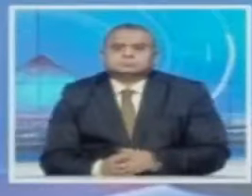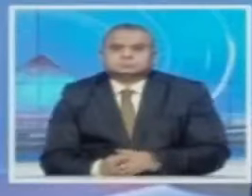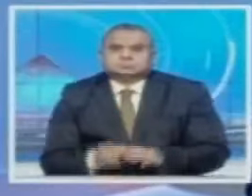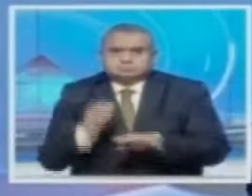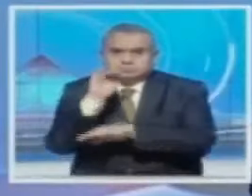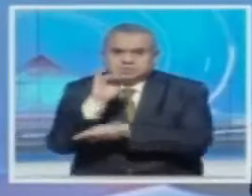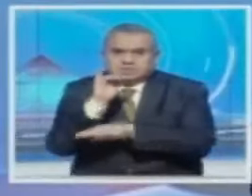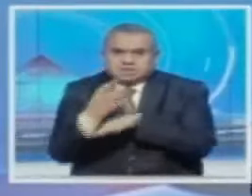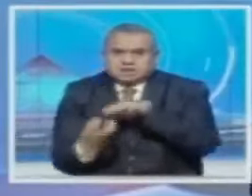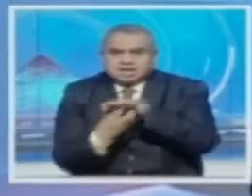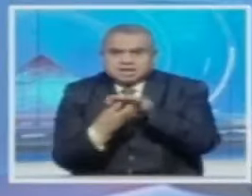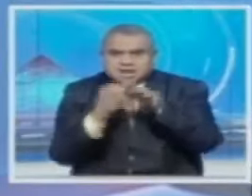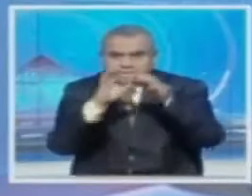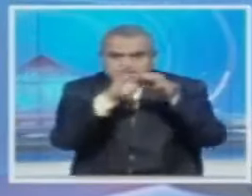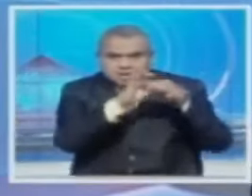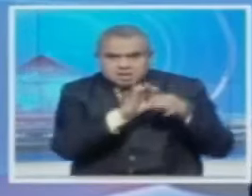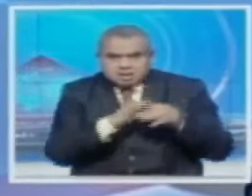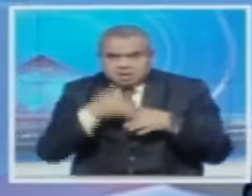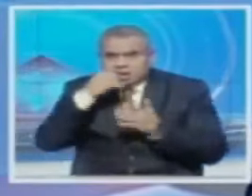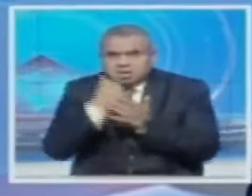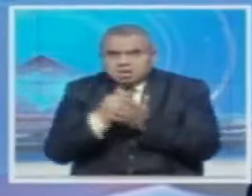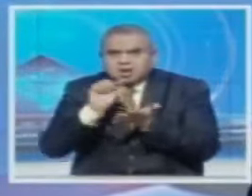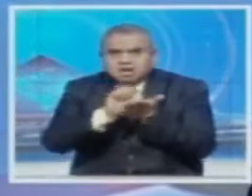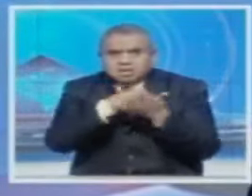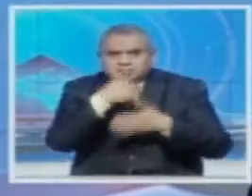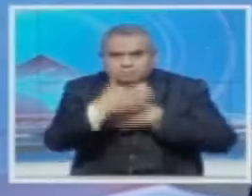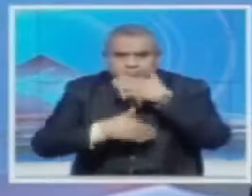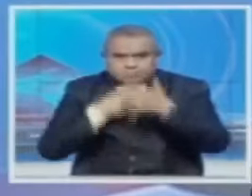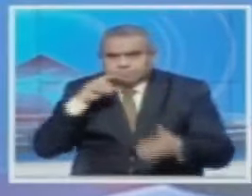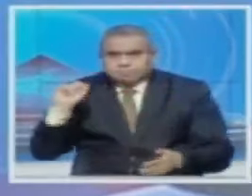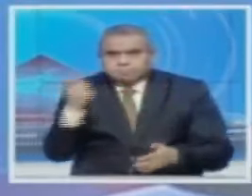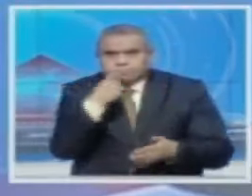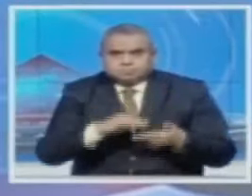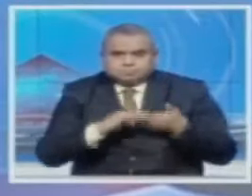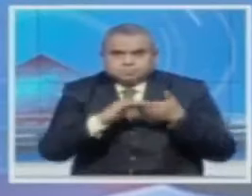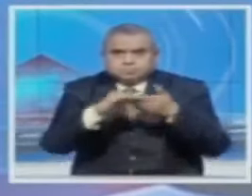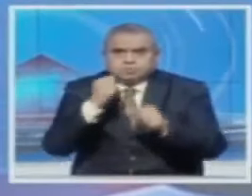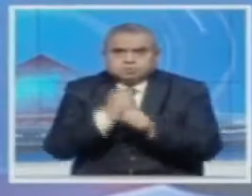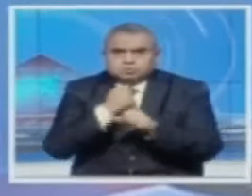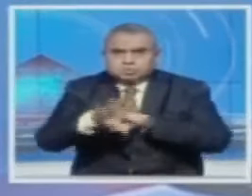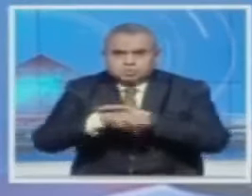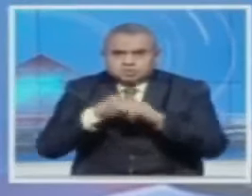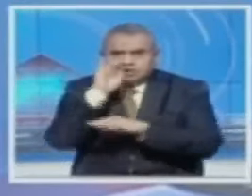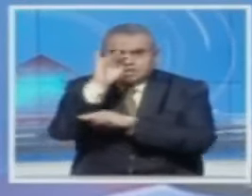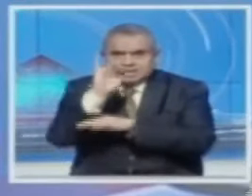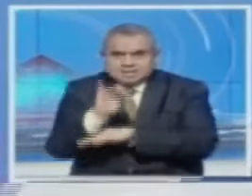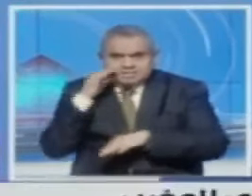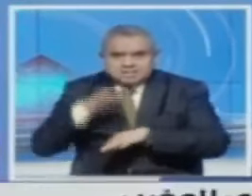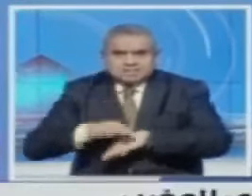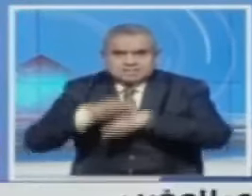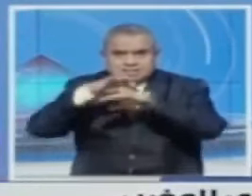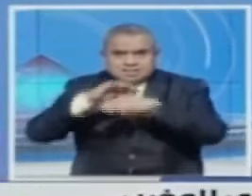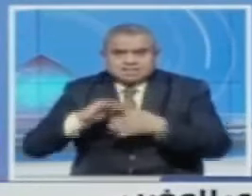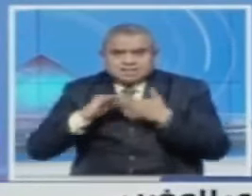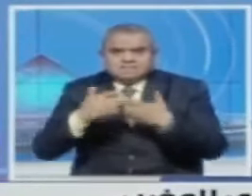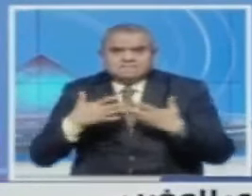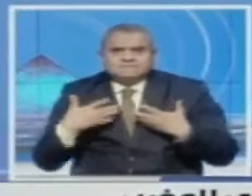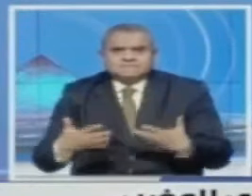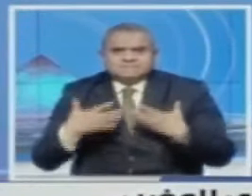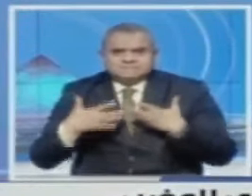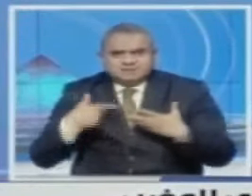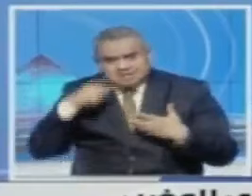دعت الجامعة العربية المجتمع الدولي إلى التحرك الفوري والسريع لتقديم كافة أشكال الدعم الإنساني اللازم للتخفيف